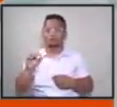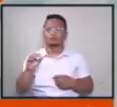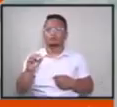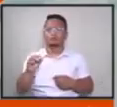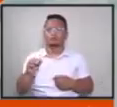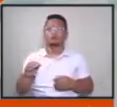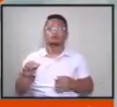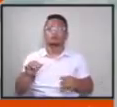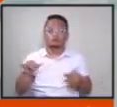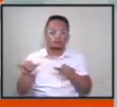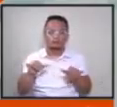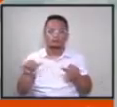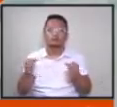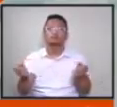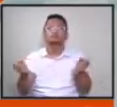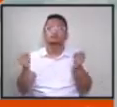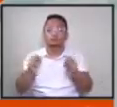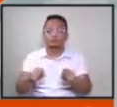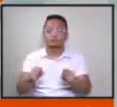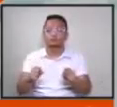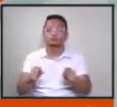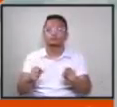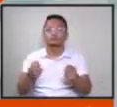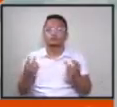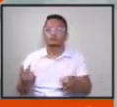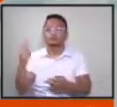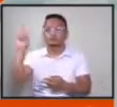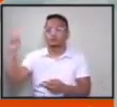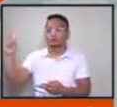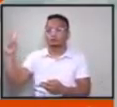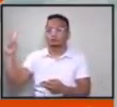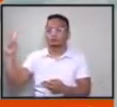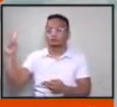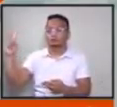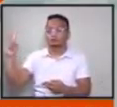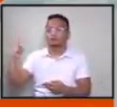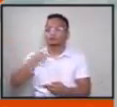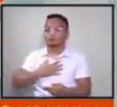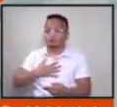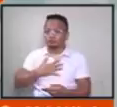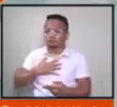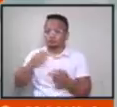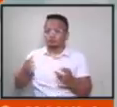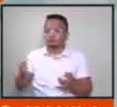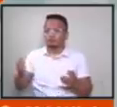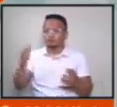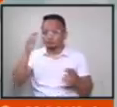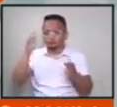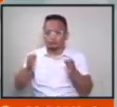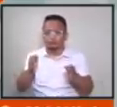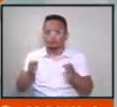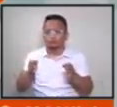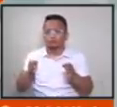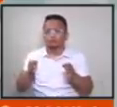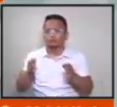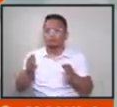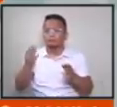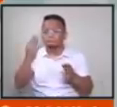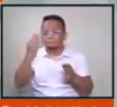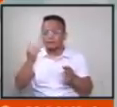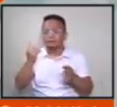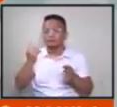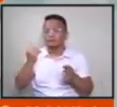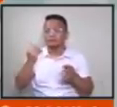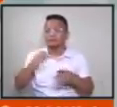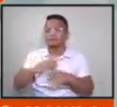yung sitwasyon ngayon dito. Itong dalawa na sinaktan mo, gusto nila makakuha ng justisya at gusto kanilang kasuhan. Bakit nila kakasuhan